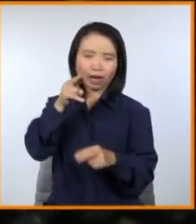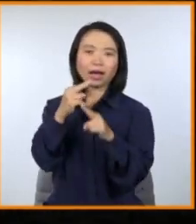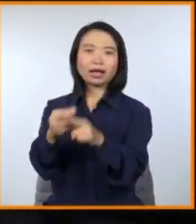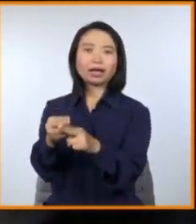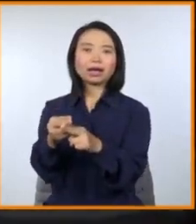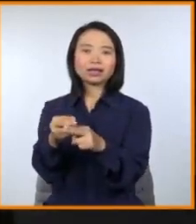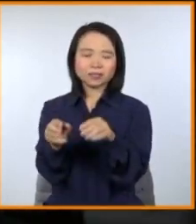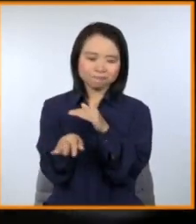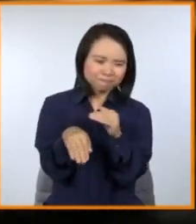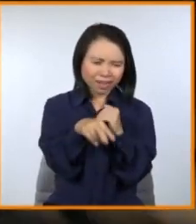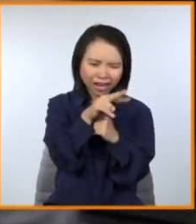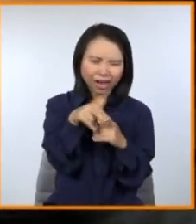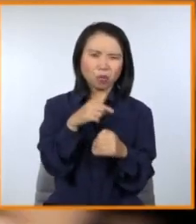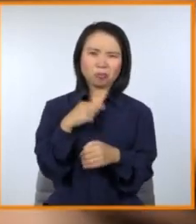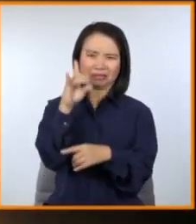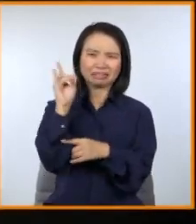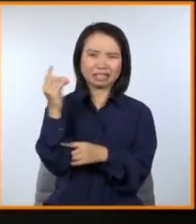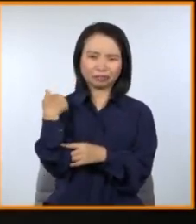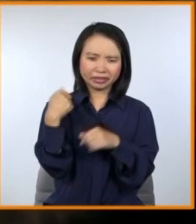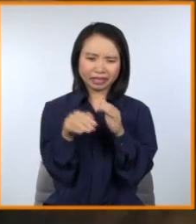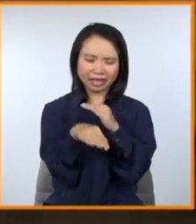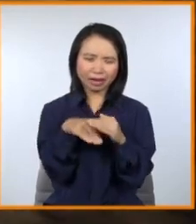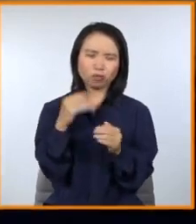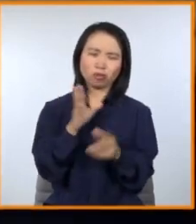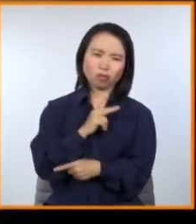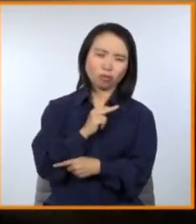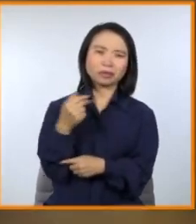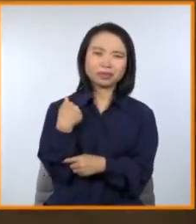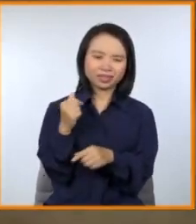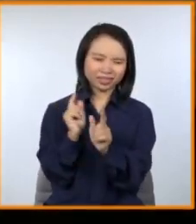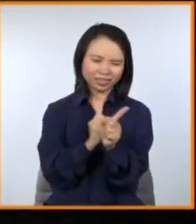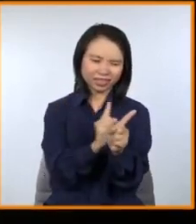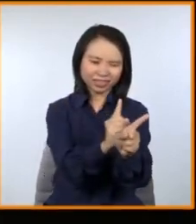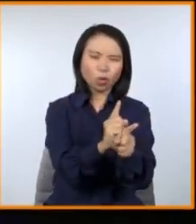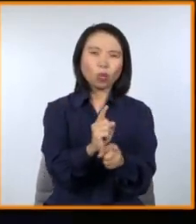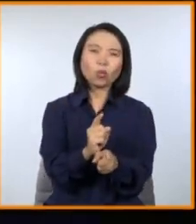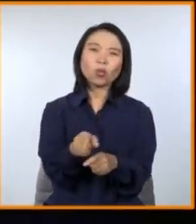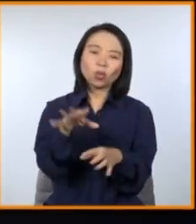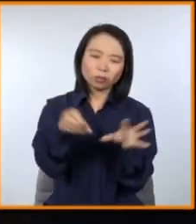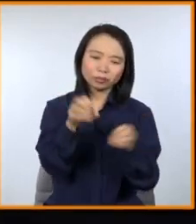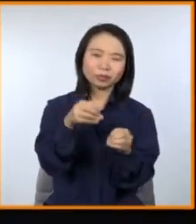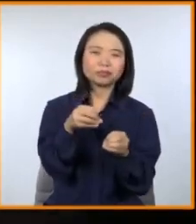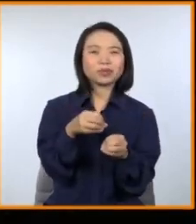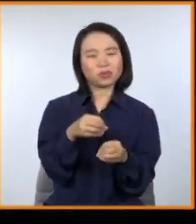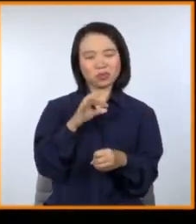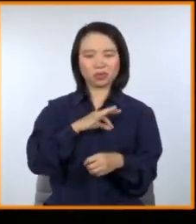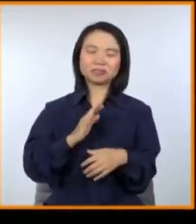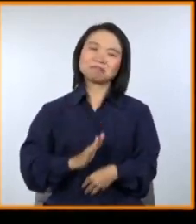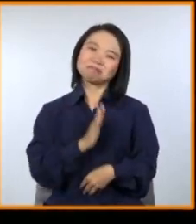ข้างในมีแรปเตอร์ไดโนเสาร์กินเนื้อแสนดุร้ายวิ่งไล่เราจนเหนื่อยเลยล่ะค่ะภารกิจได้เป็นความภูมิใจเล็กๆเหมือนกันนะ